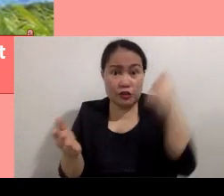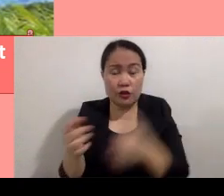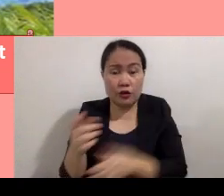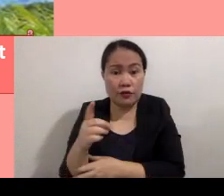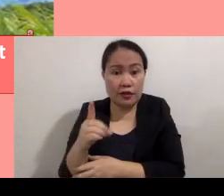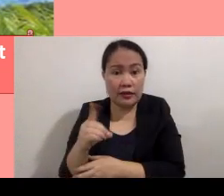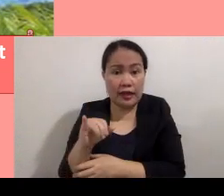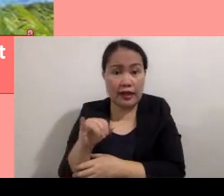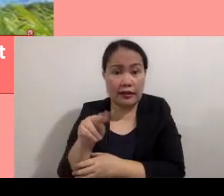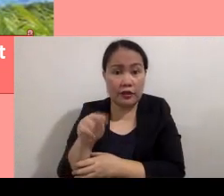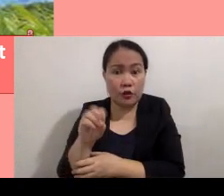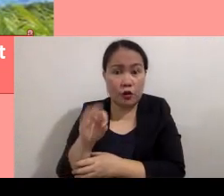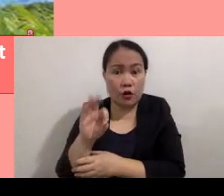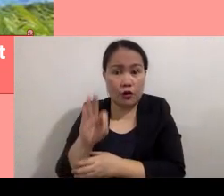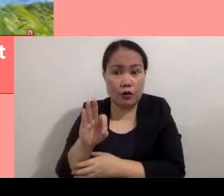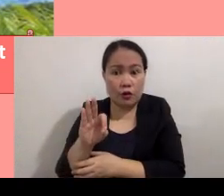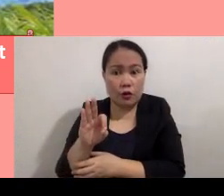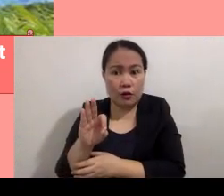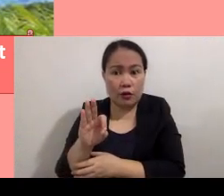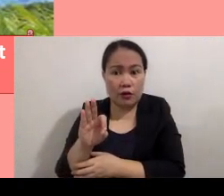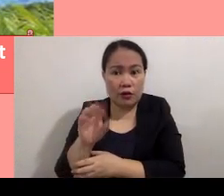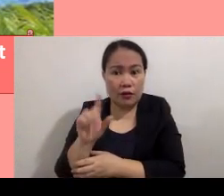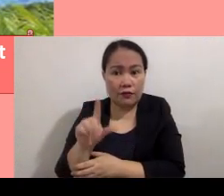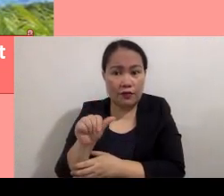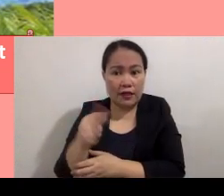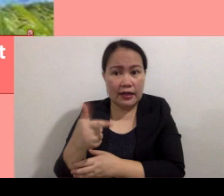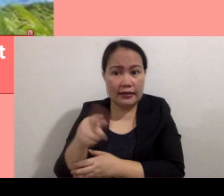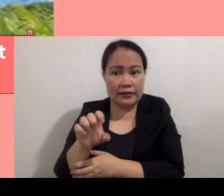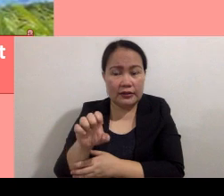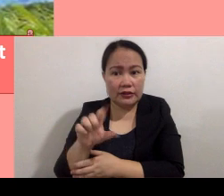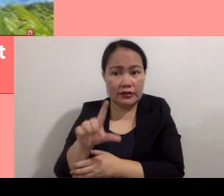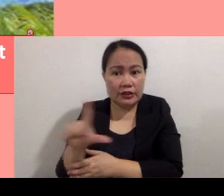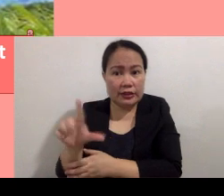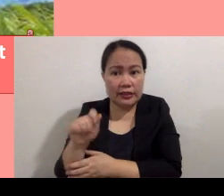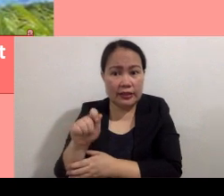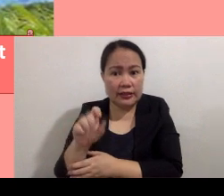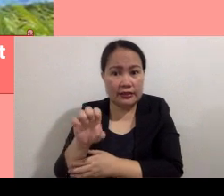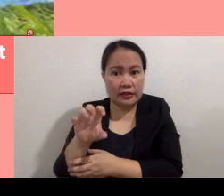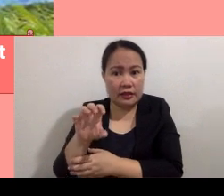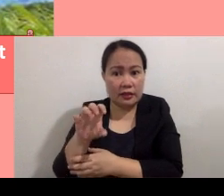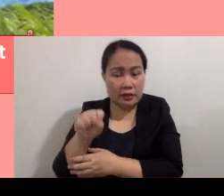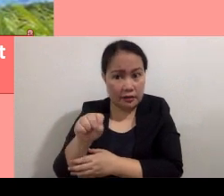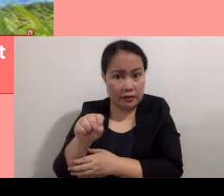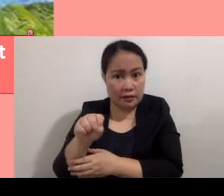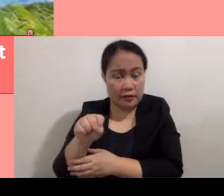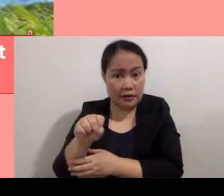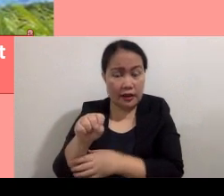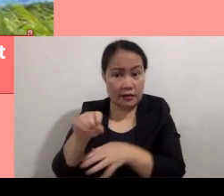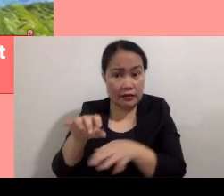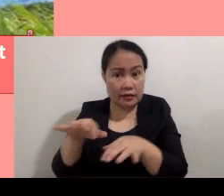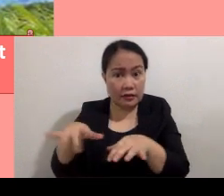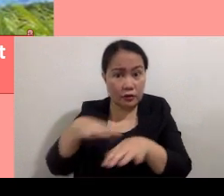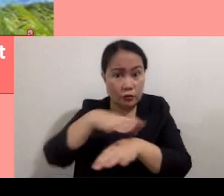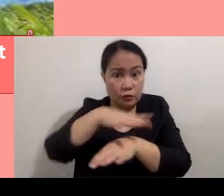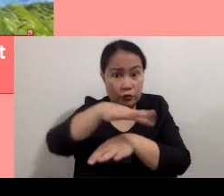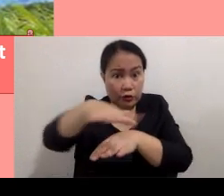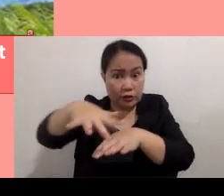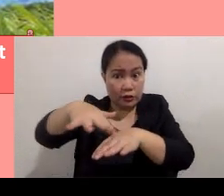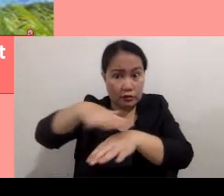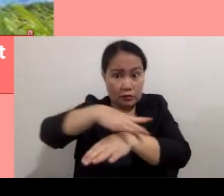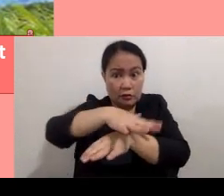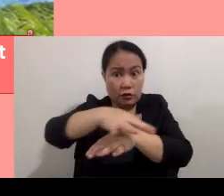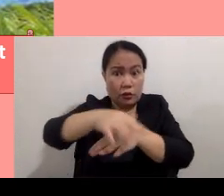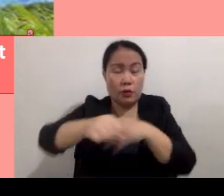At ito ay sanhi ng dinoflagellates na lumulutang sa ibabaw ng dagat. Kapag mayroong